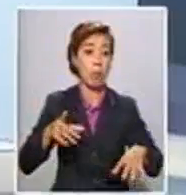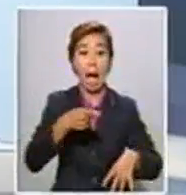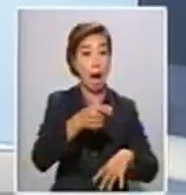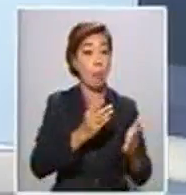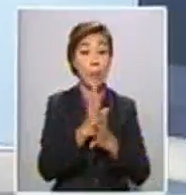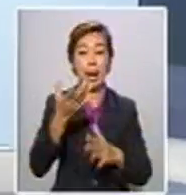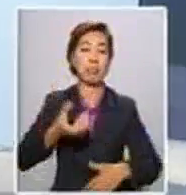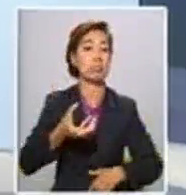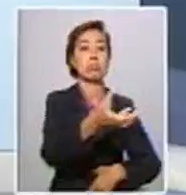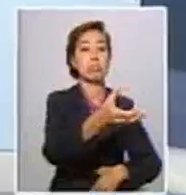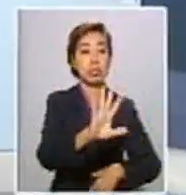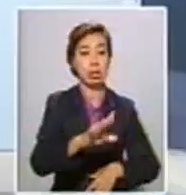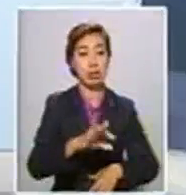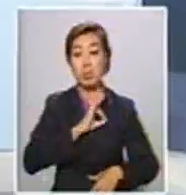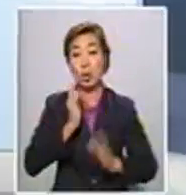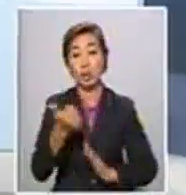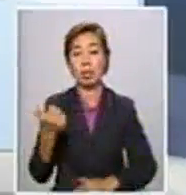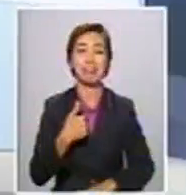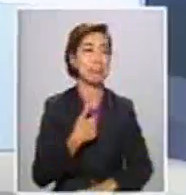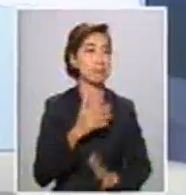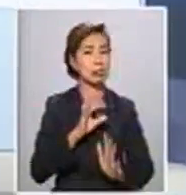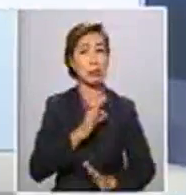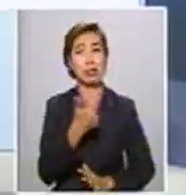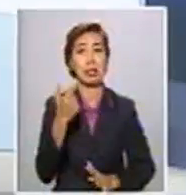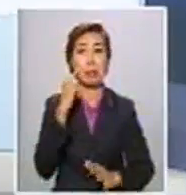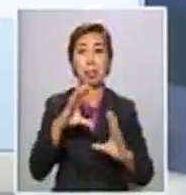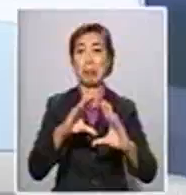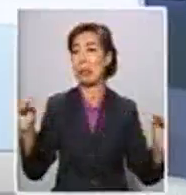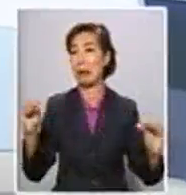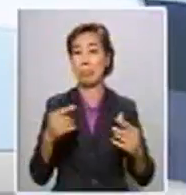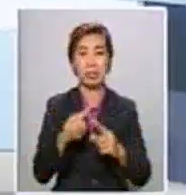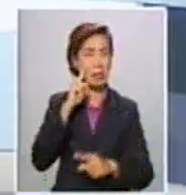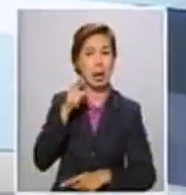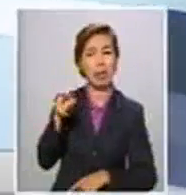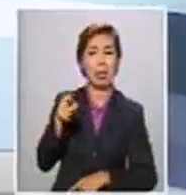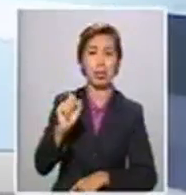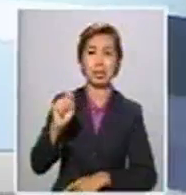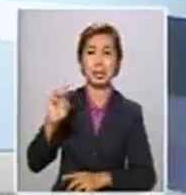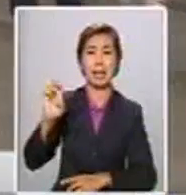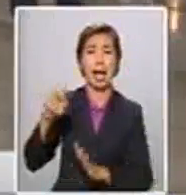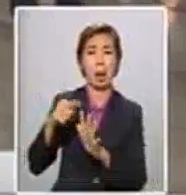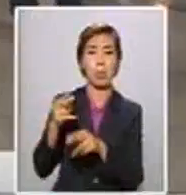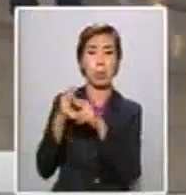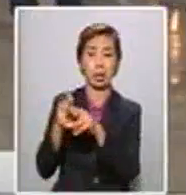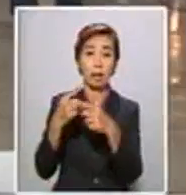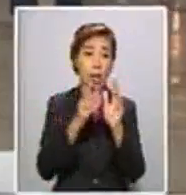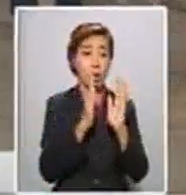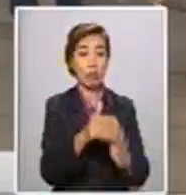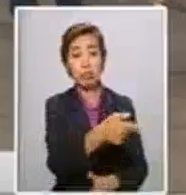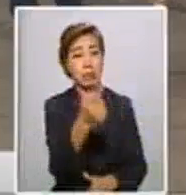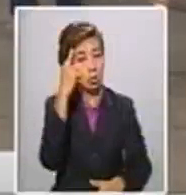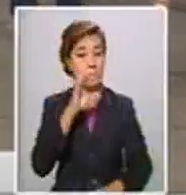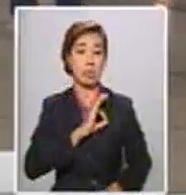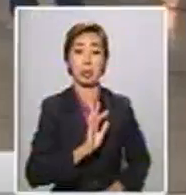ไม่เห็นมีใครตอบรับนะครับในเรื่องนี้เพราะอาจจะเป็นการเริ่มต้นจากคุณศิระก็ครับที่จะดำเนินการแต่ว่าคนอื่นๆนั้นก็มองว่าถือเป็นเอกสิทธิ์ของสม